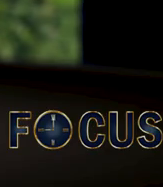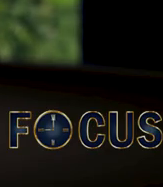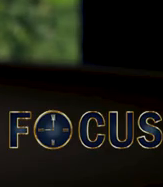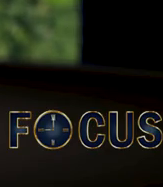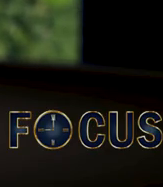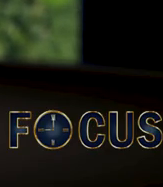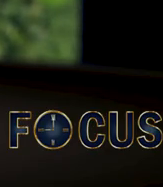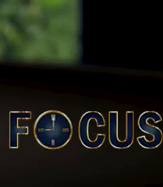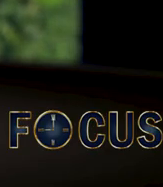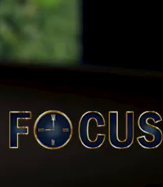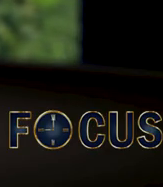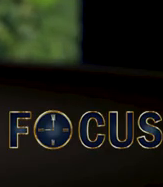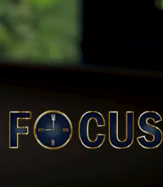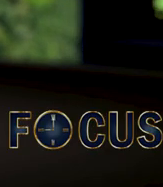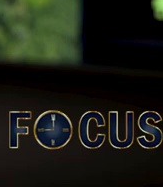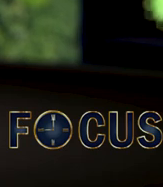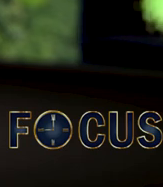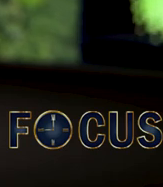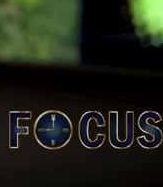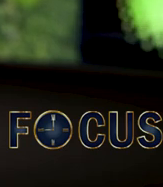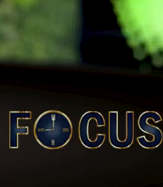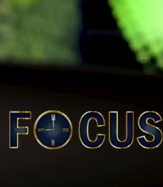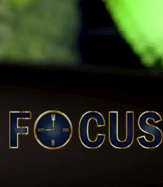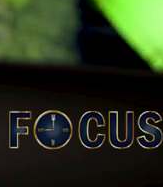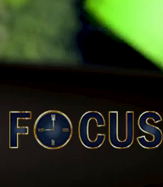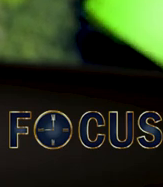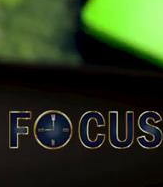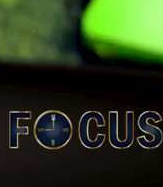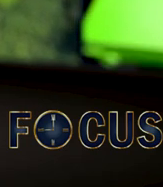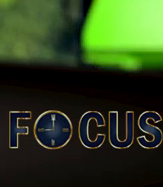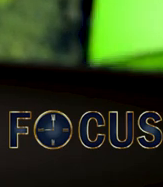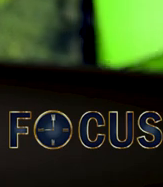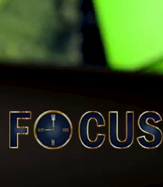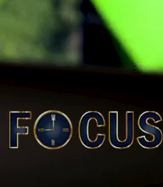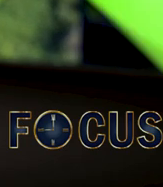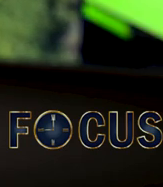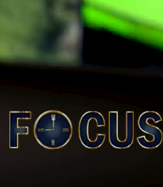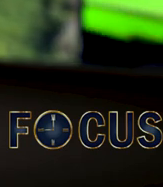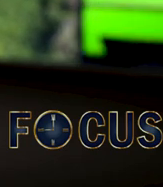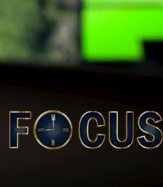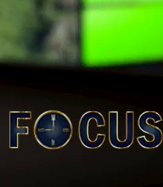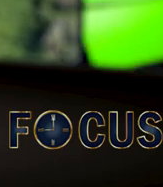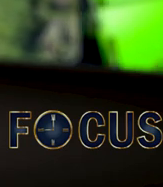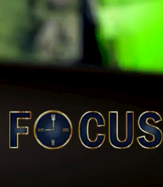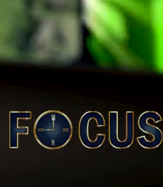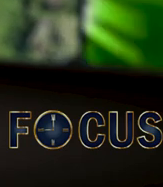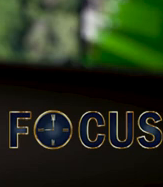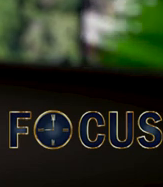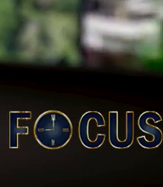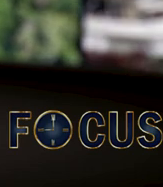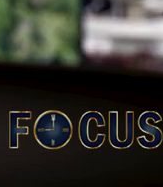Vandaag in Focus. President kondigt verlichtende maatregelen aan. Vakbonden geïnformeerd over sociale